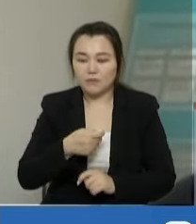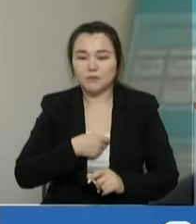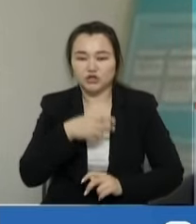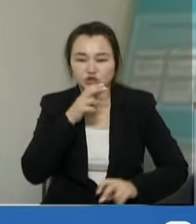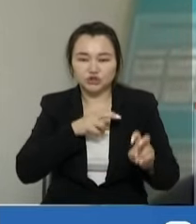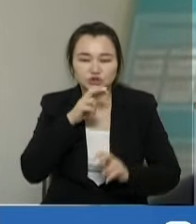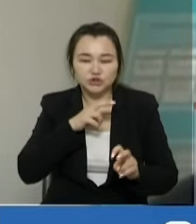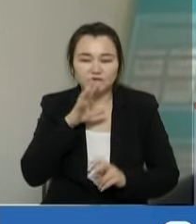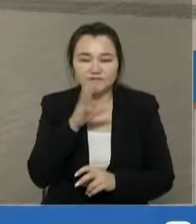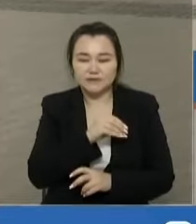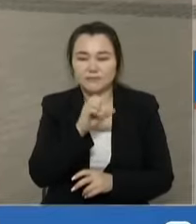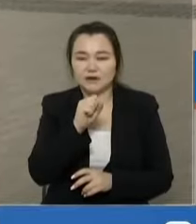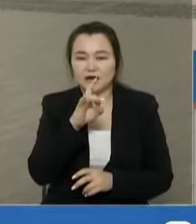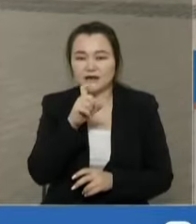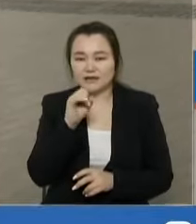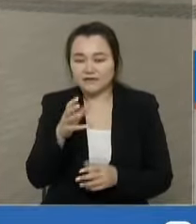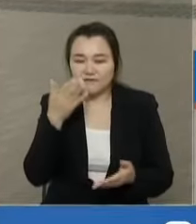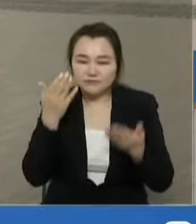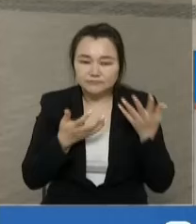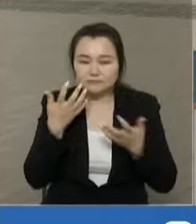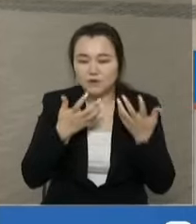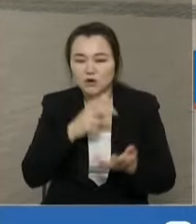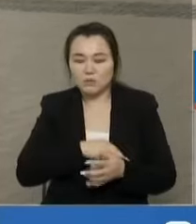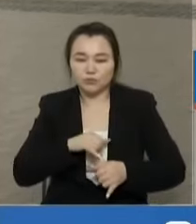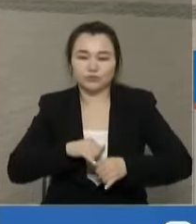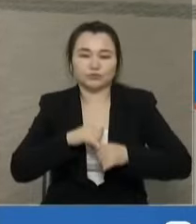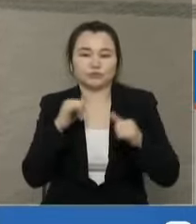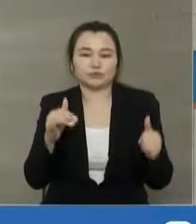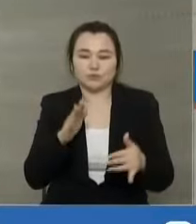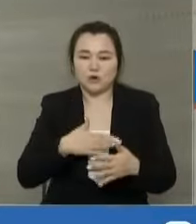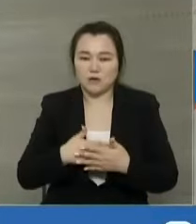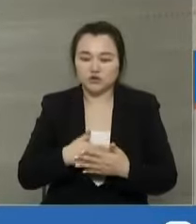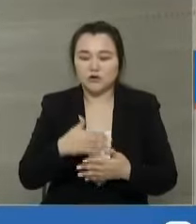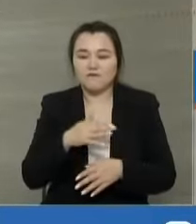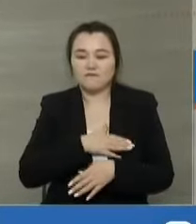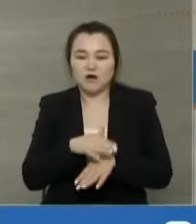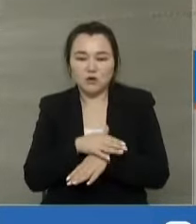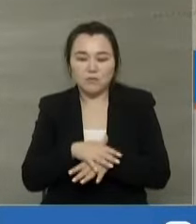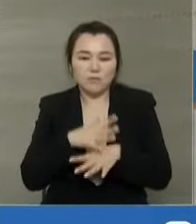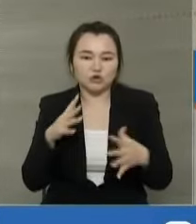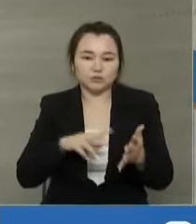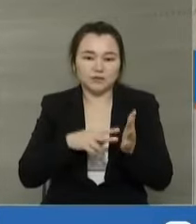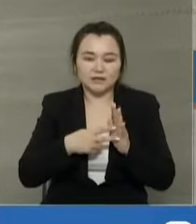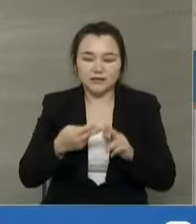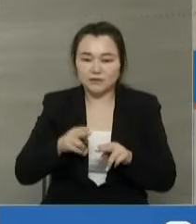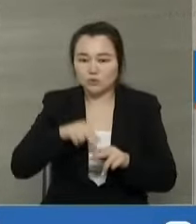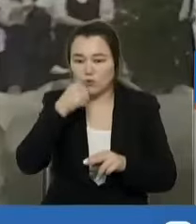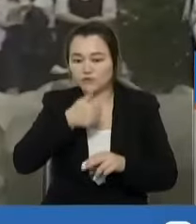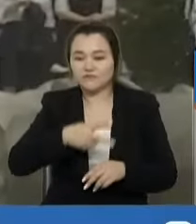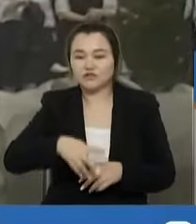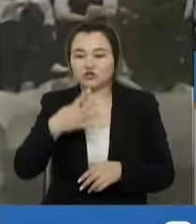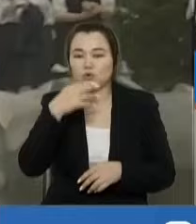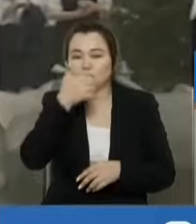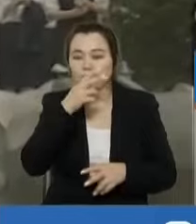по всем архивам. Работа с архивами будет усилена. У общественников и волонтеров большие планы на этот год. До конца